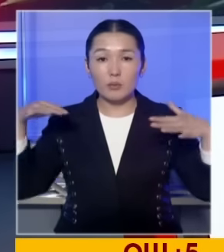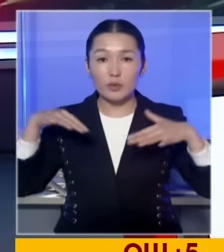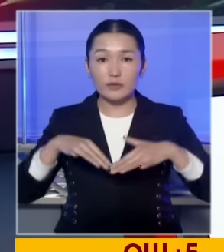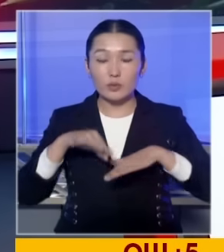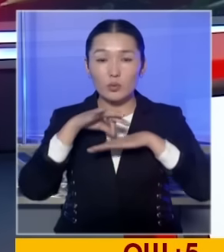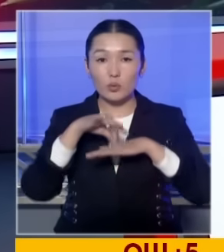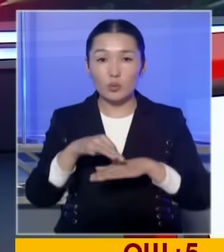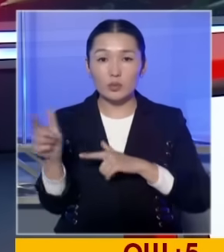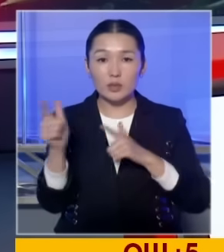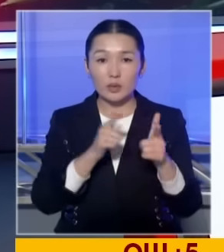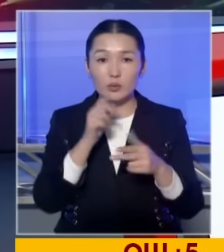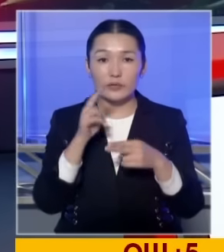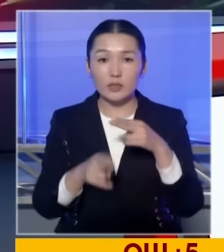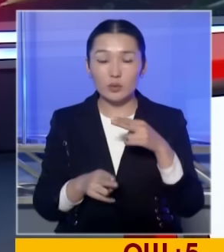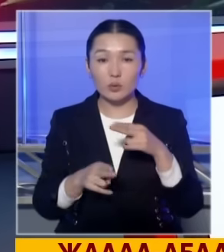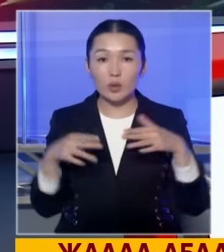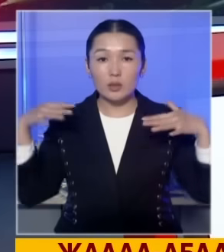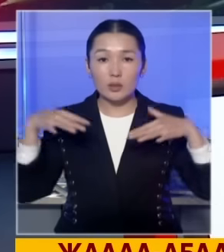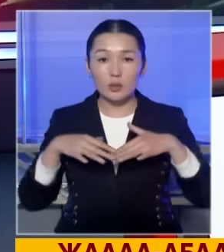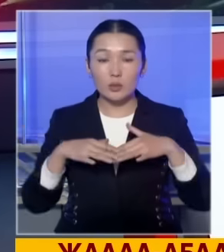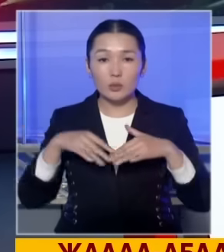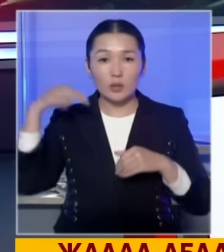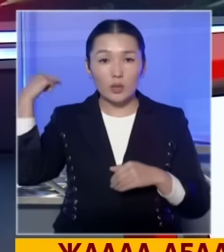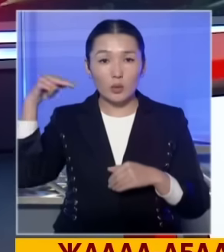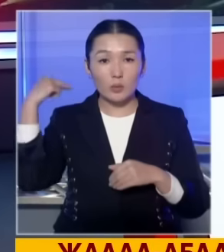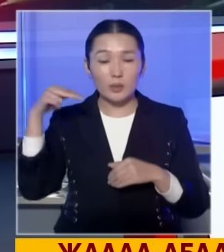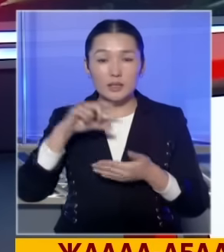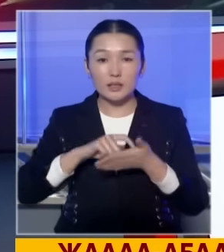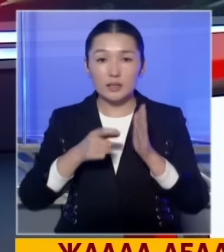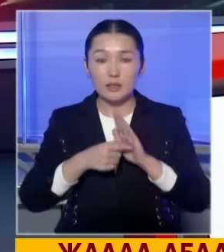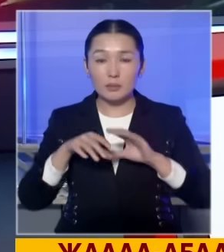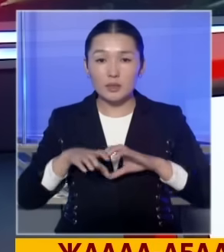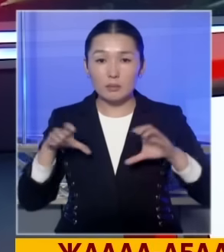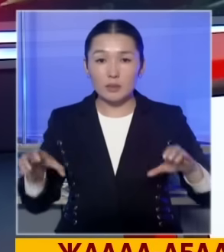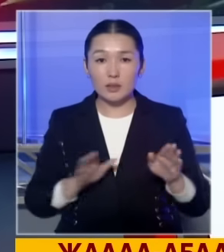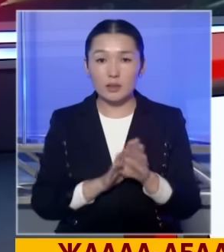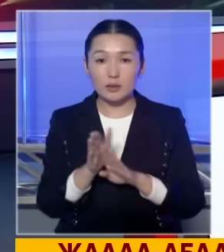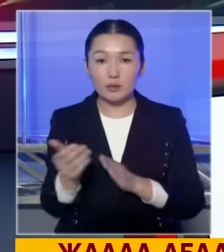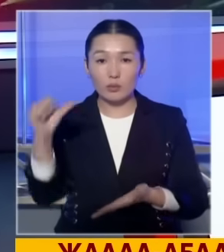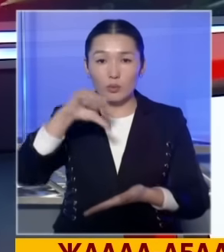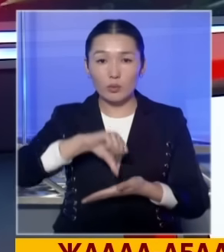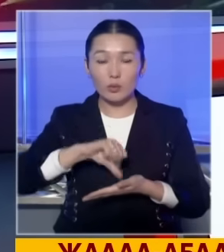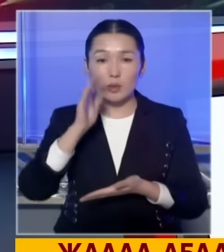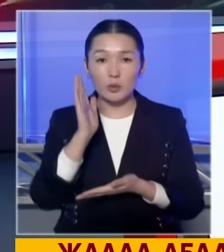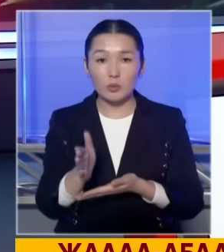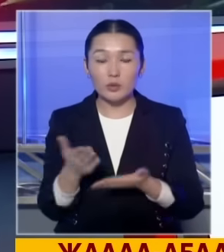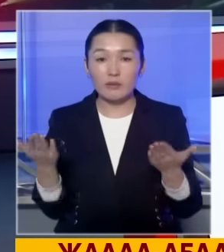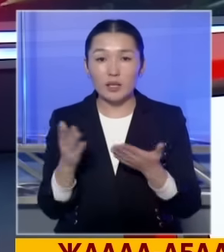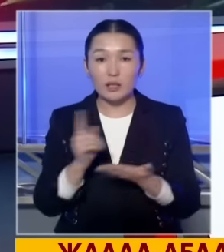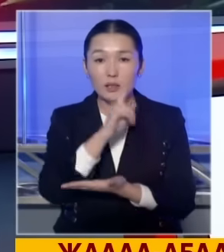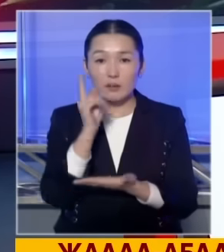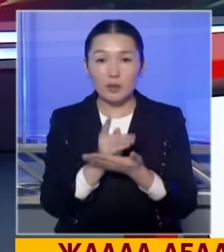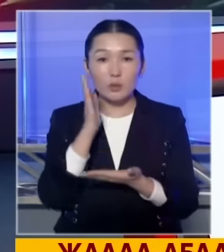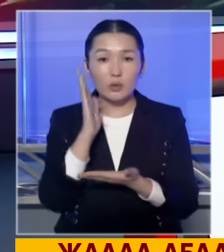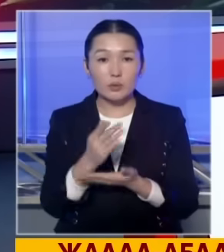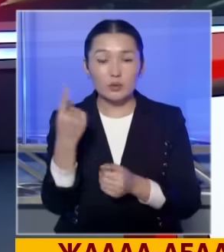өткөрүүгө даярдык аяктады. Курултайга өлкө башчысы жана министрлер кабинетинин толук курамы катышат. Кандай маселелер каралат